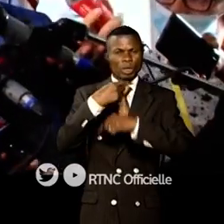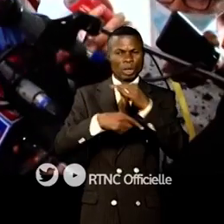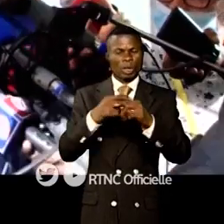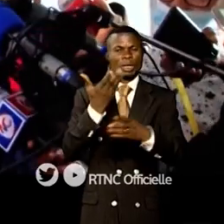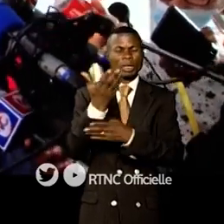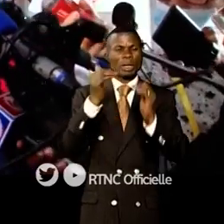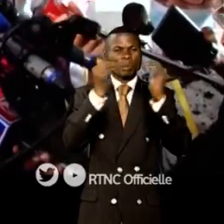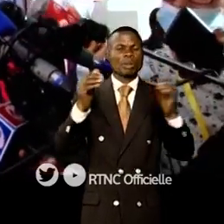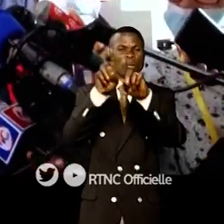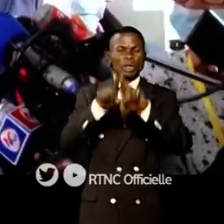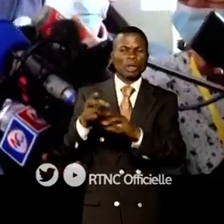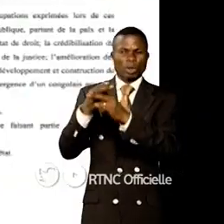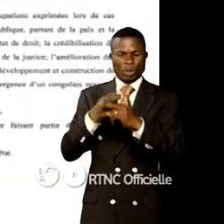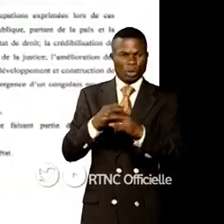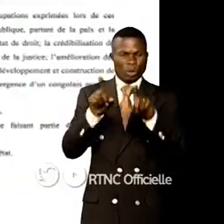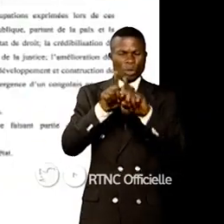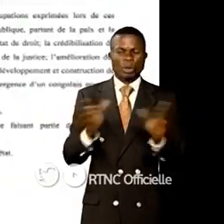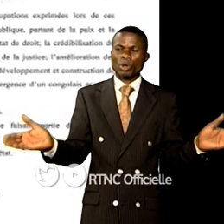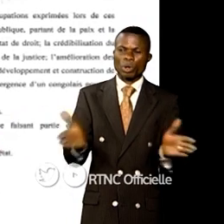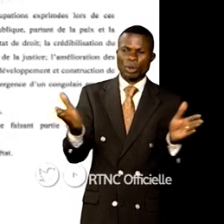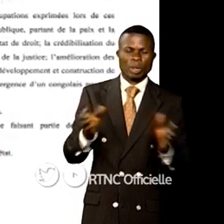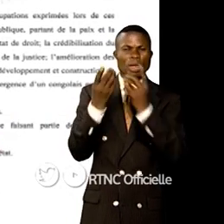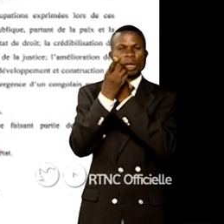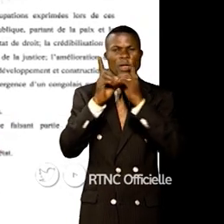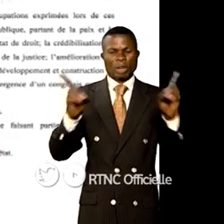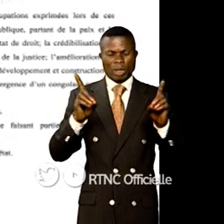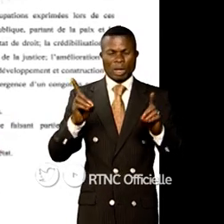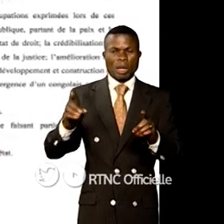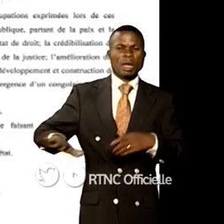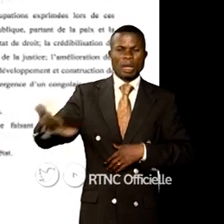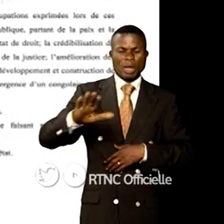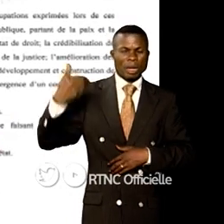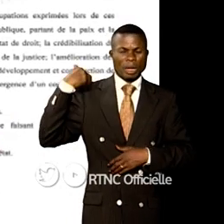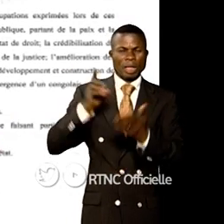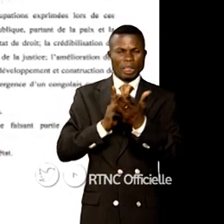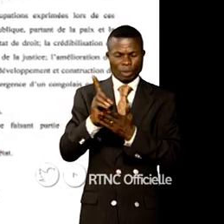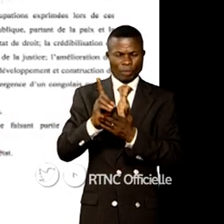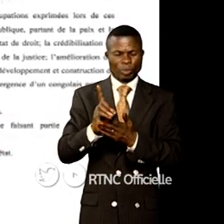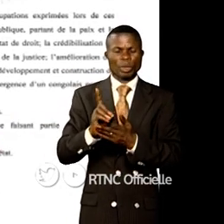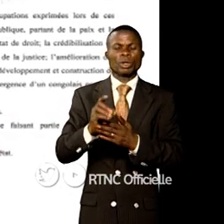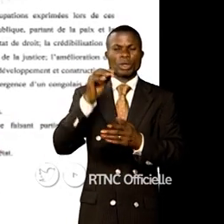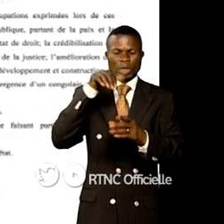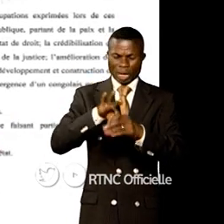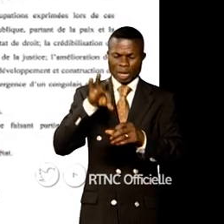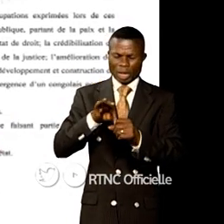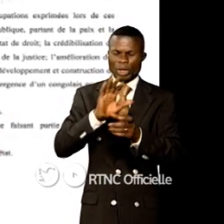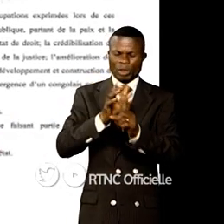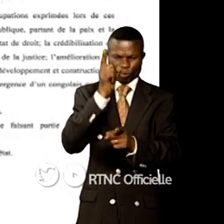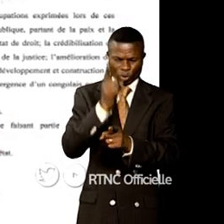paix et de la sécurité en passant par les renforcements de la démocratie et l'état des droits, la crédibilisation des processus